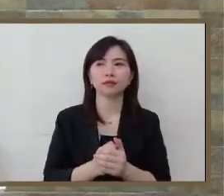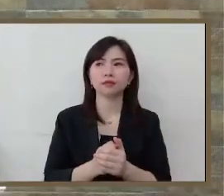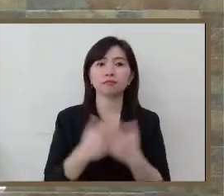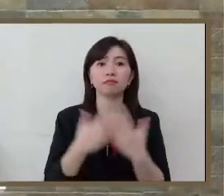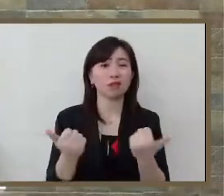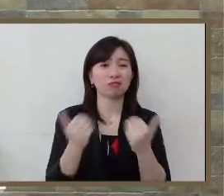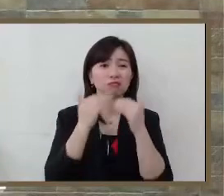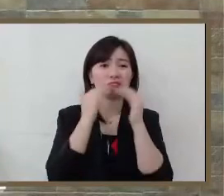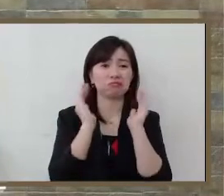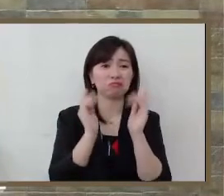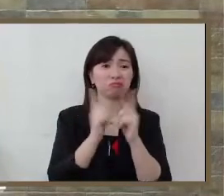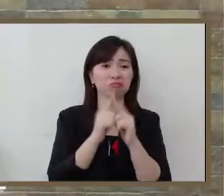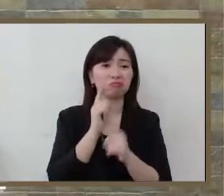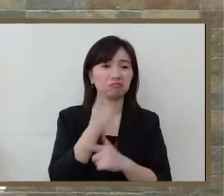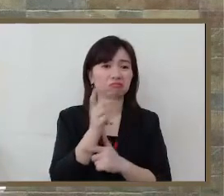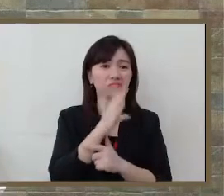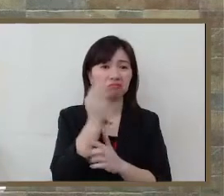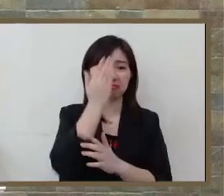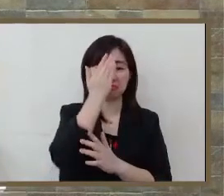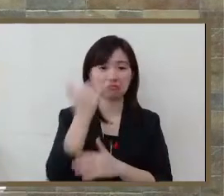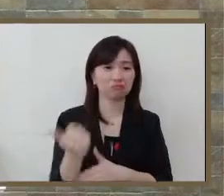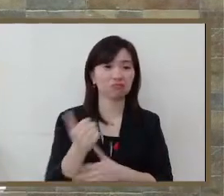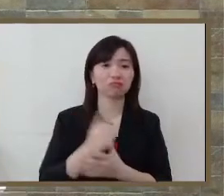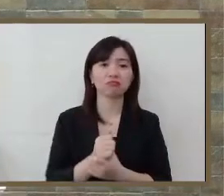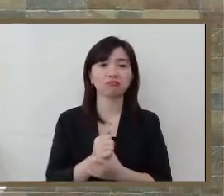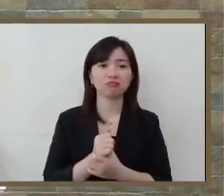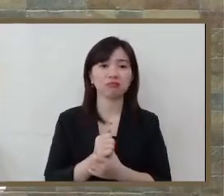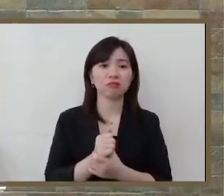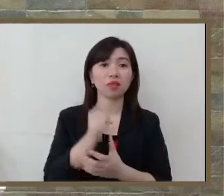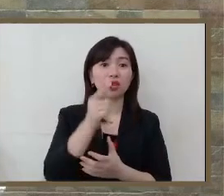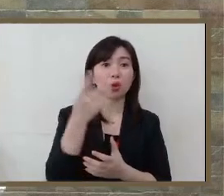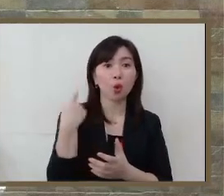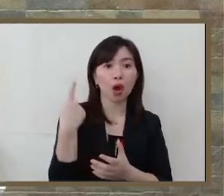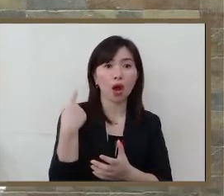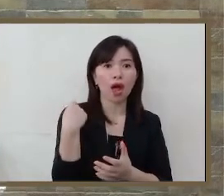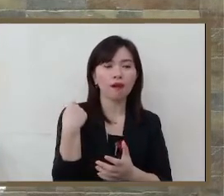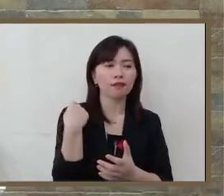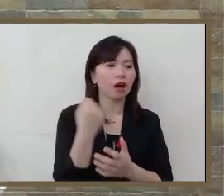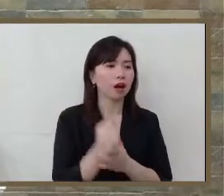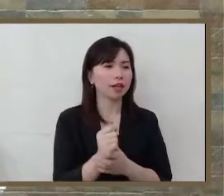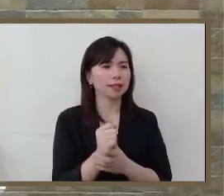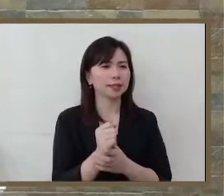isipin. Mas maganda pa yung cellphone mo kaysa sa Bible mo.